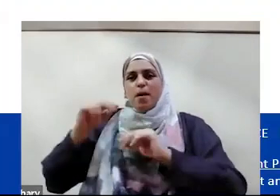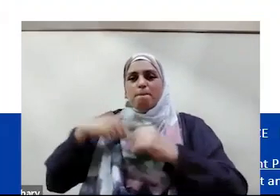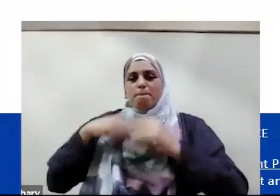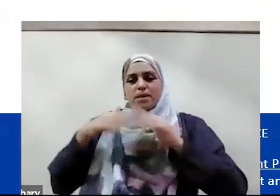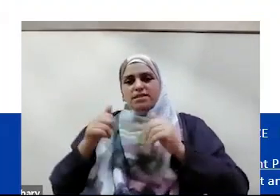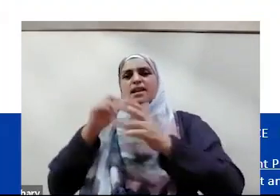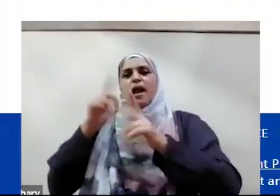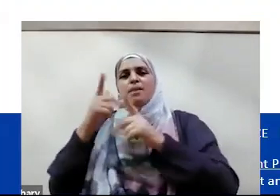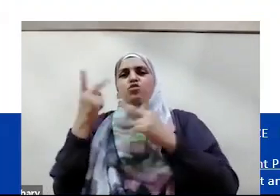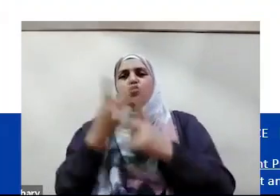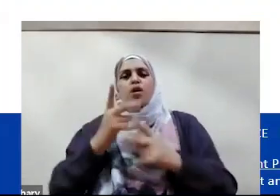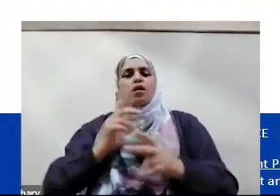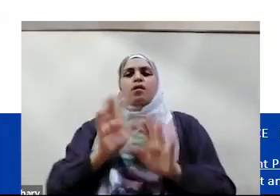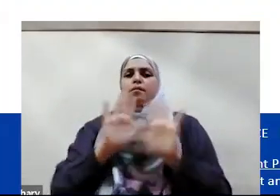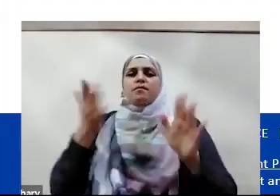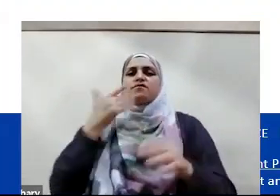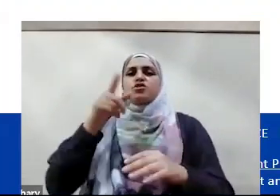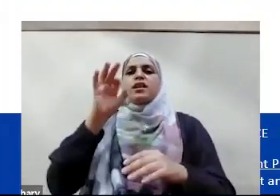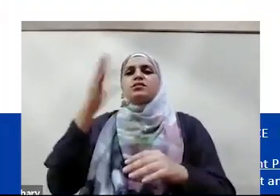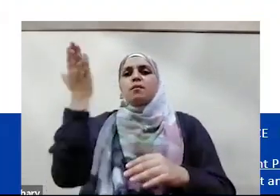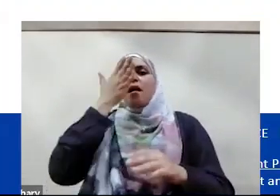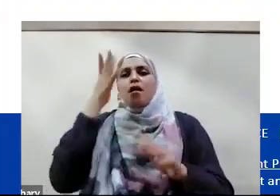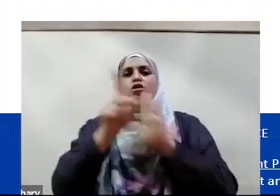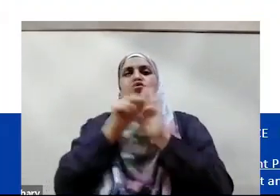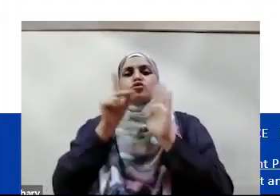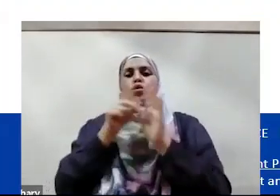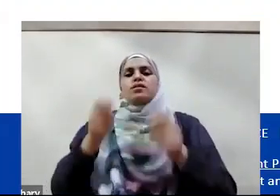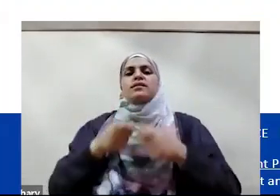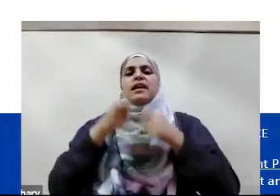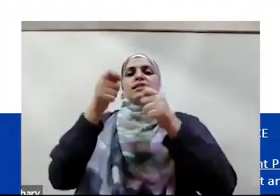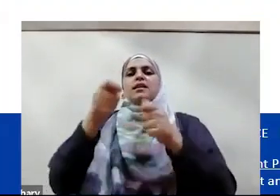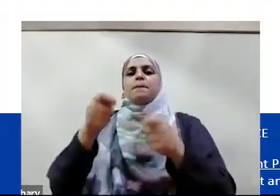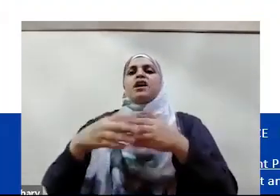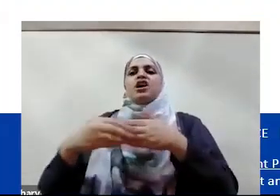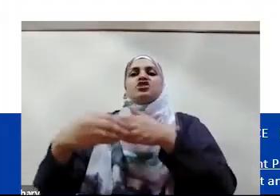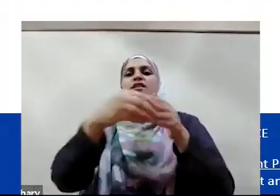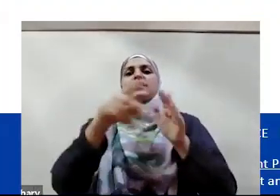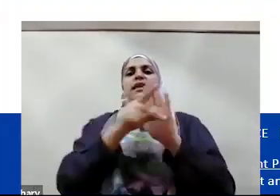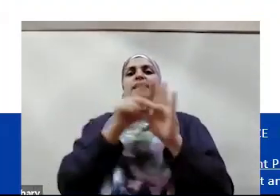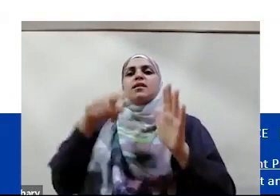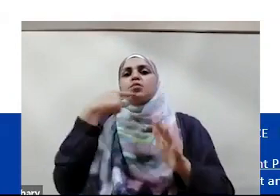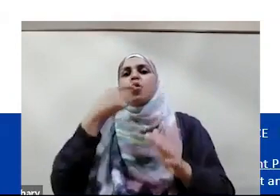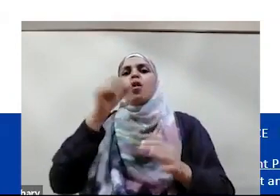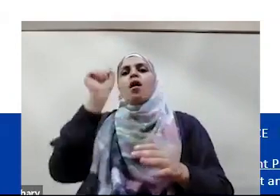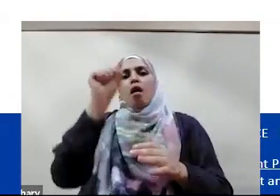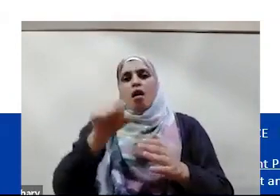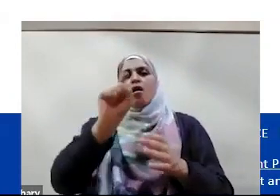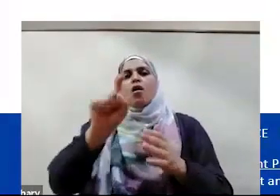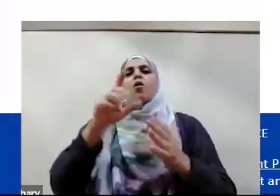وشروط التقديم اللي موجودة على الموقع، برضو بتقولوا آه وبتقدروا إنكم تكملوا.